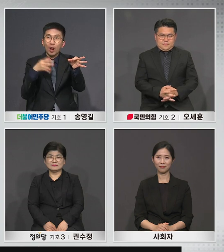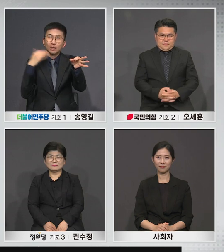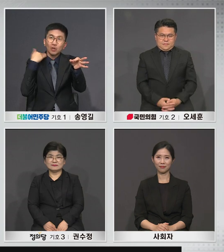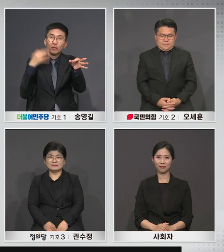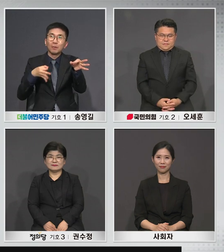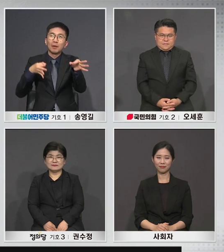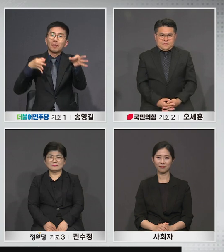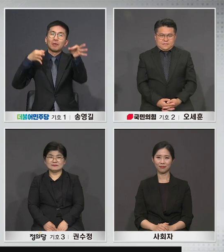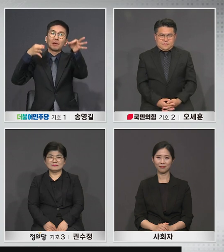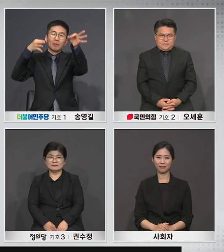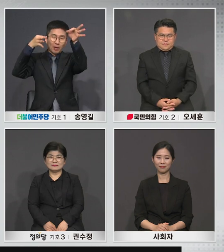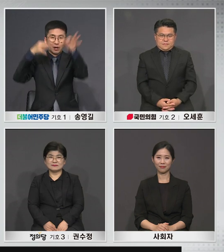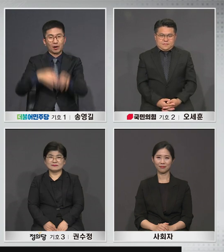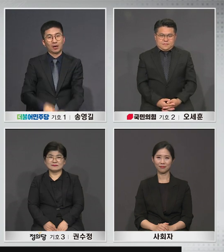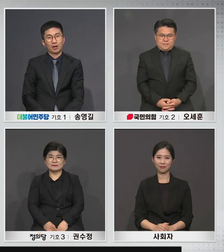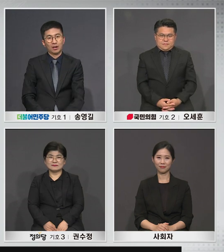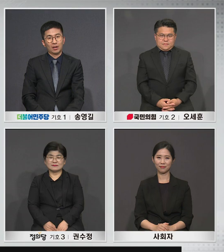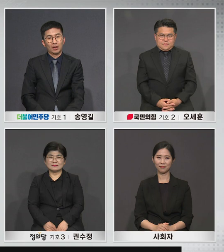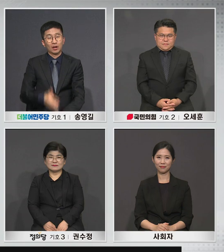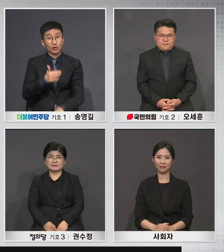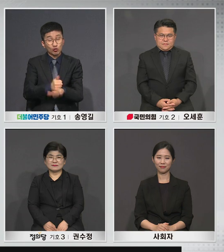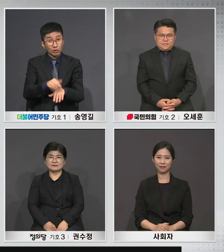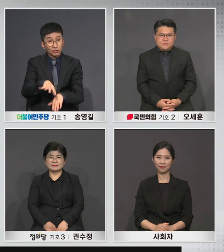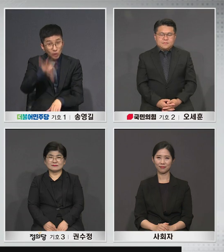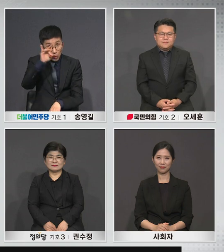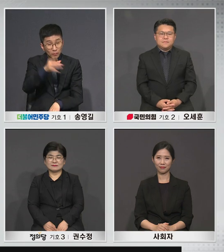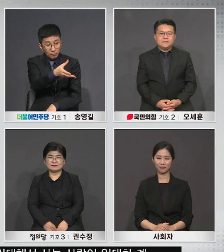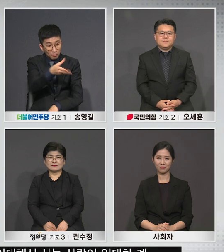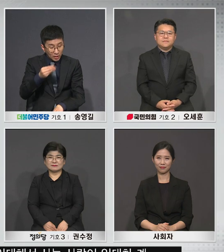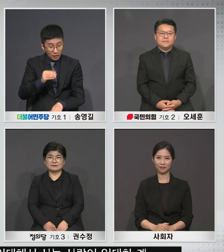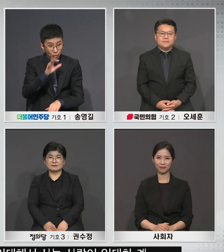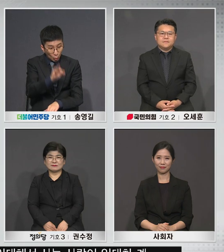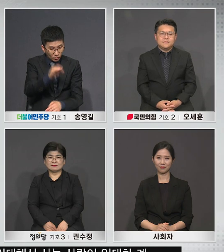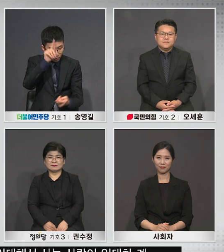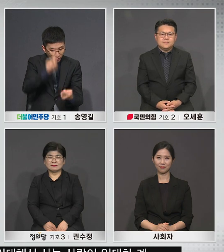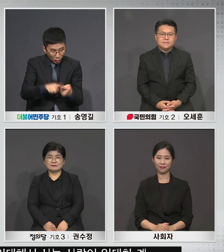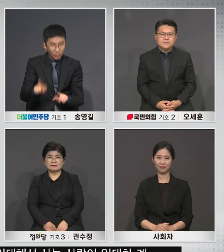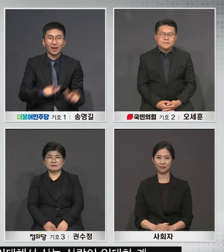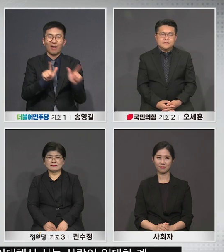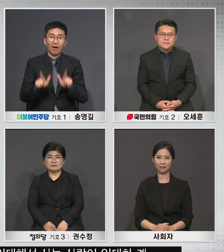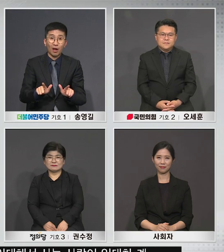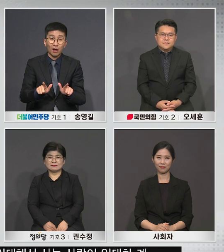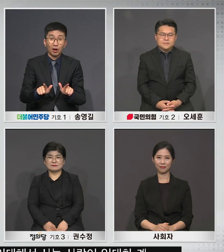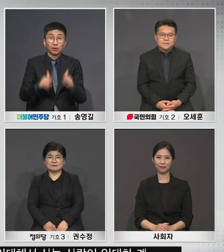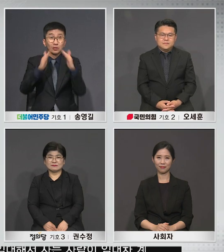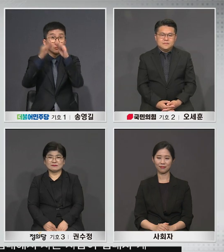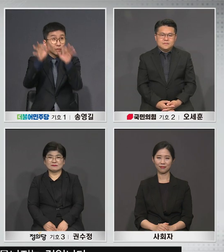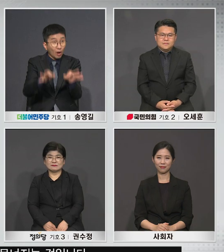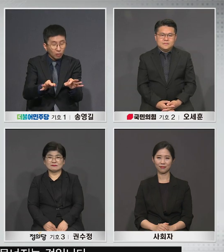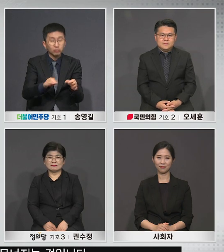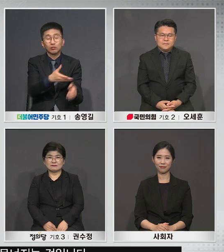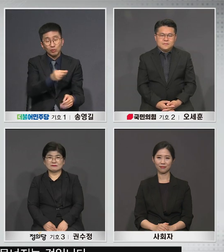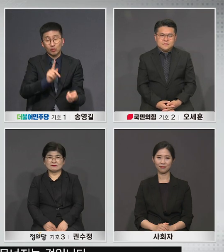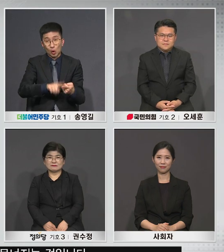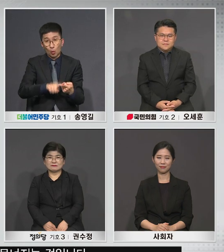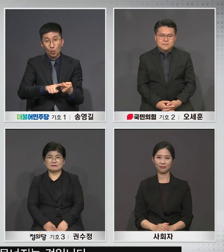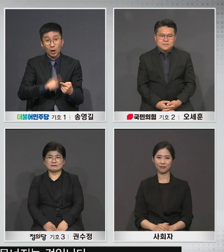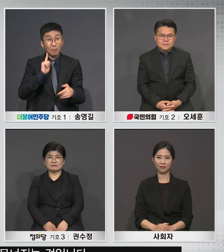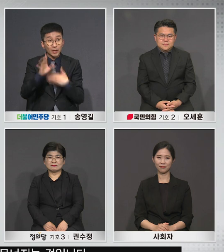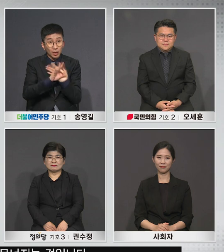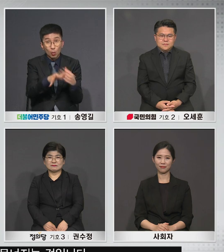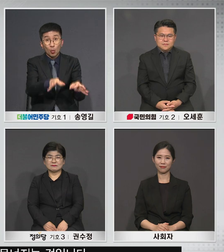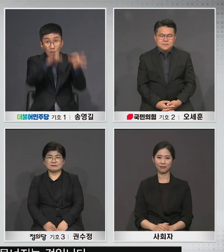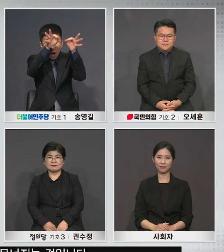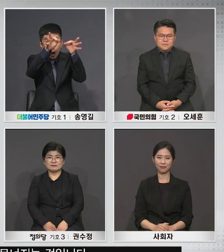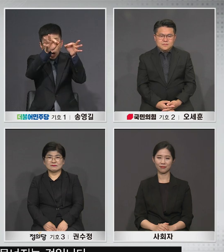최초의 분양가계로 살면서 임대에 살면 집값이 내려가면 그냥 계속 임대에서 살면 되는 거고 집값이 올라가면 최초의 분양가계로